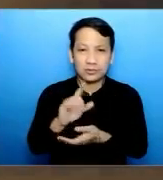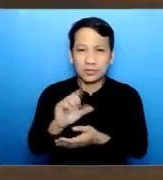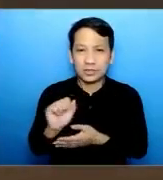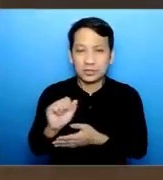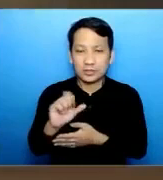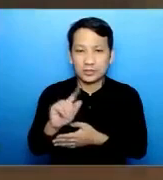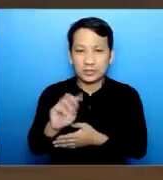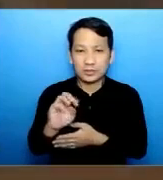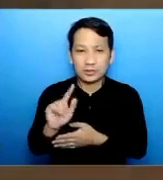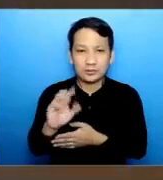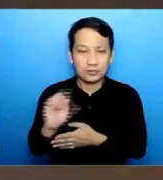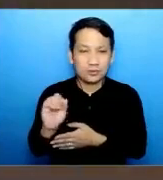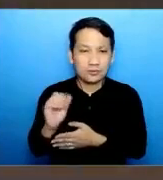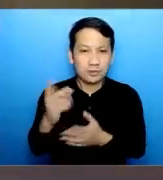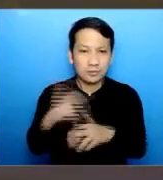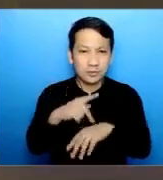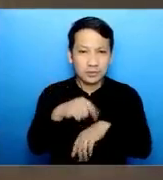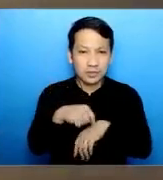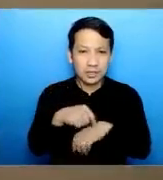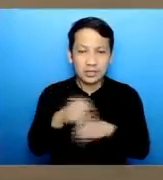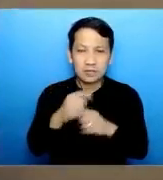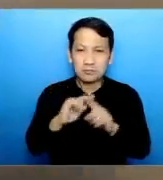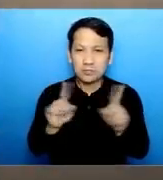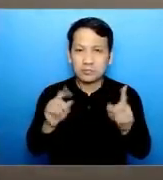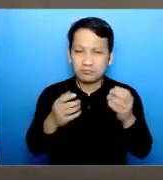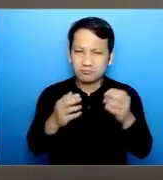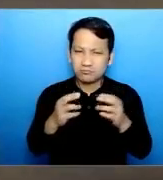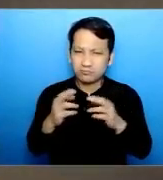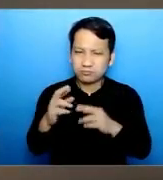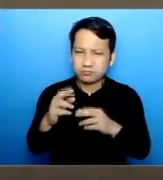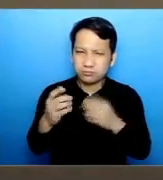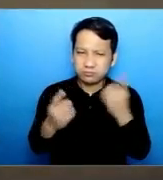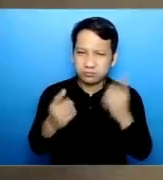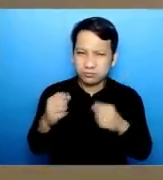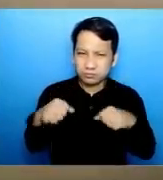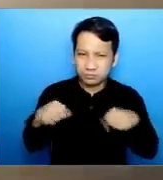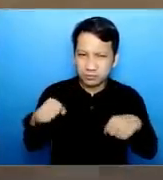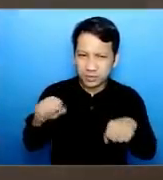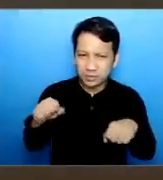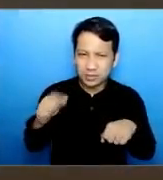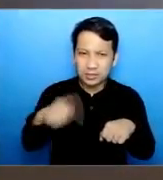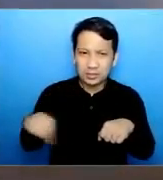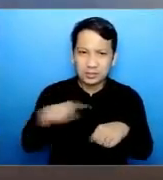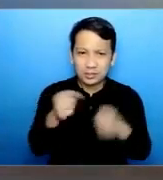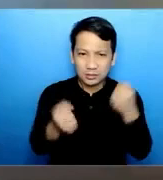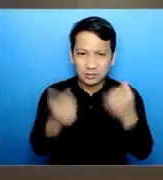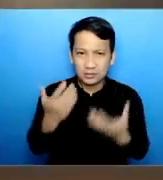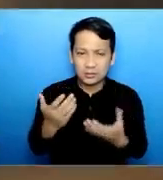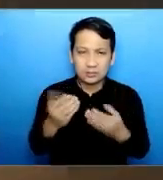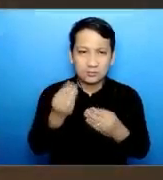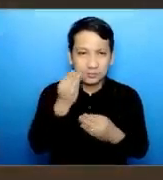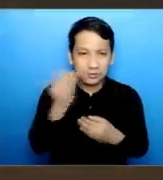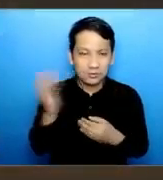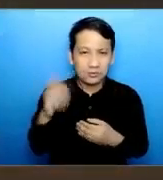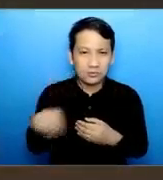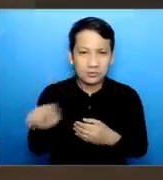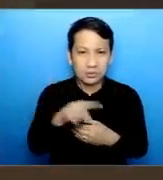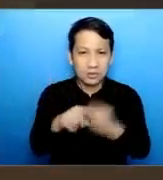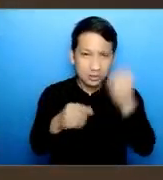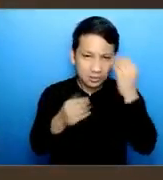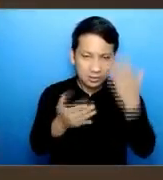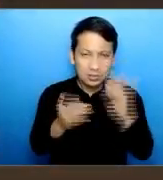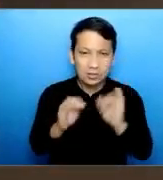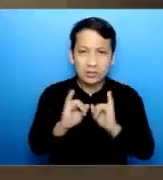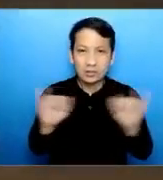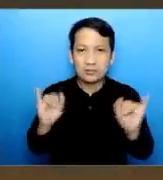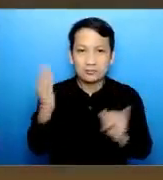San Dionisio, Parañaque. Pero may ilang rider at driver ang sinuong ang baha para lang makauwi. Ang ilan naman nating mga